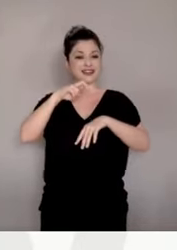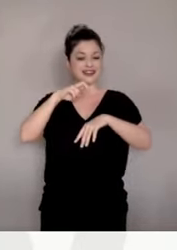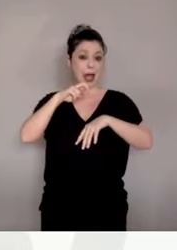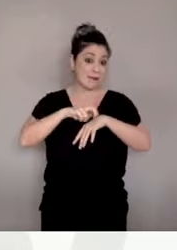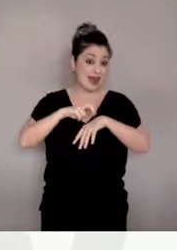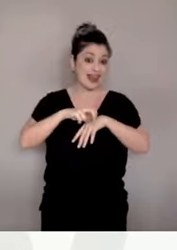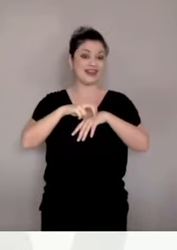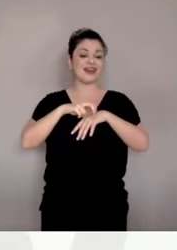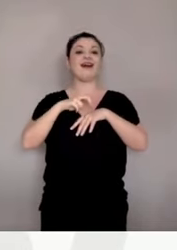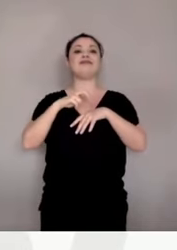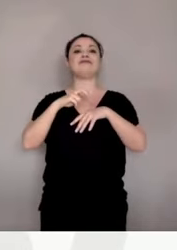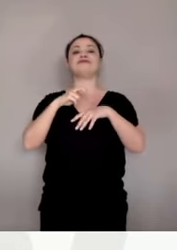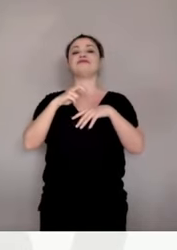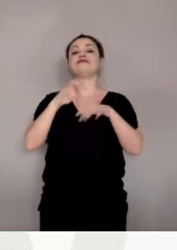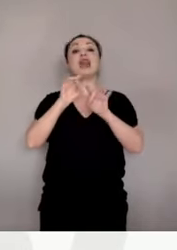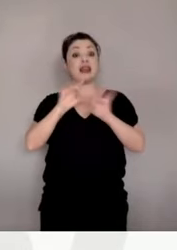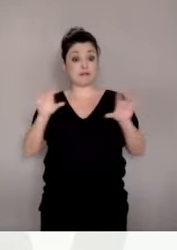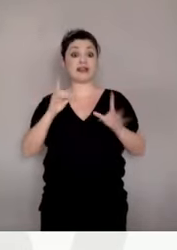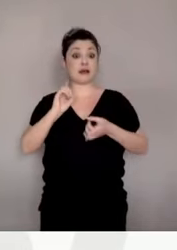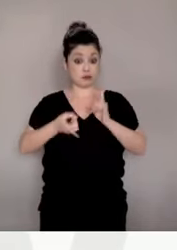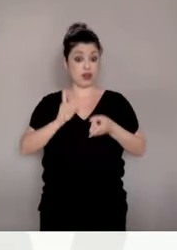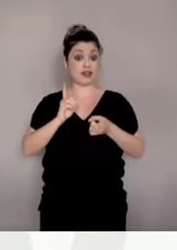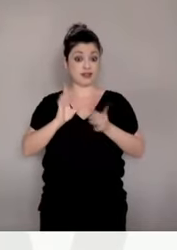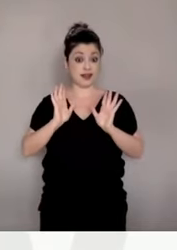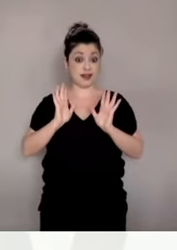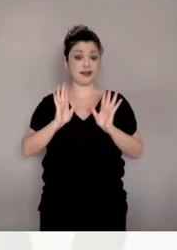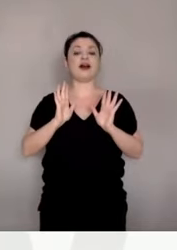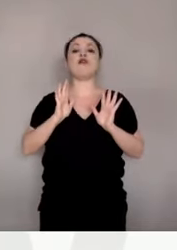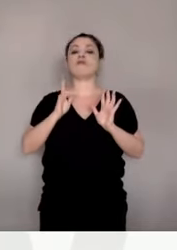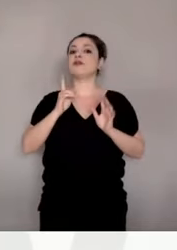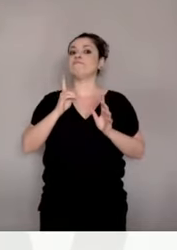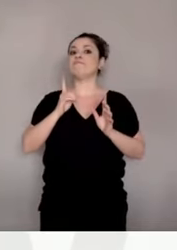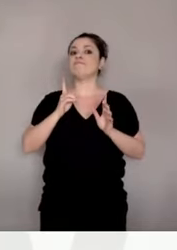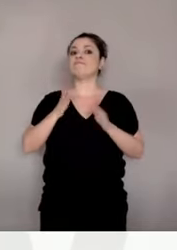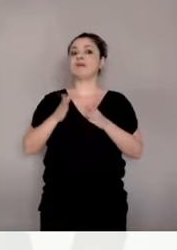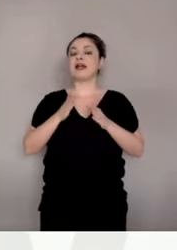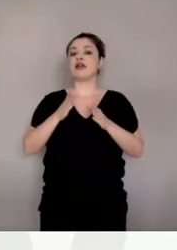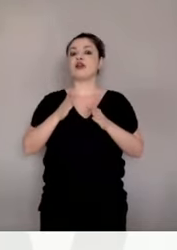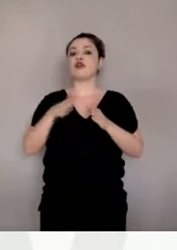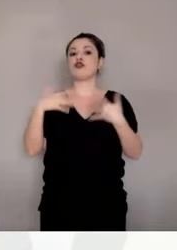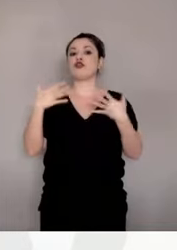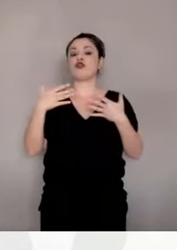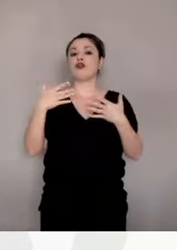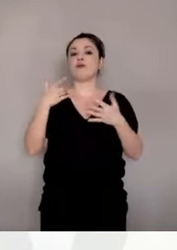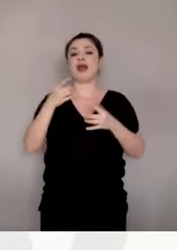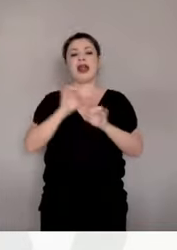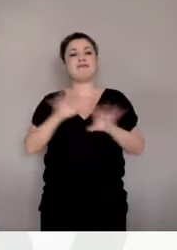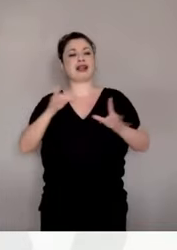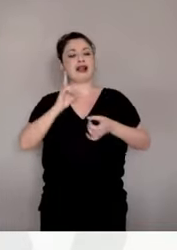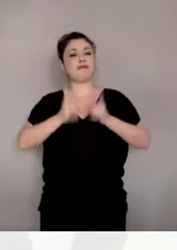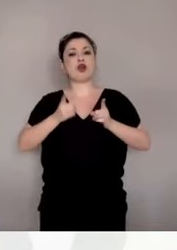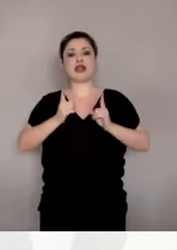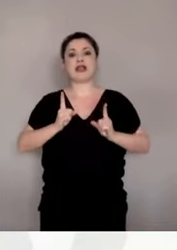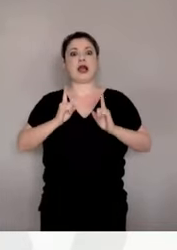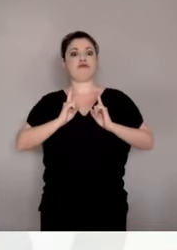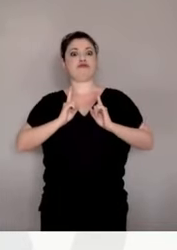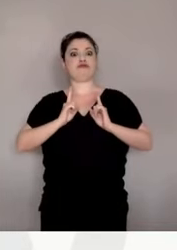la libertà politica che è stata difesa e